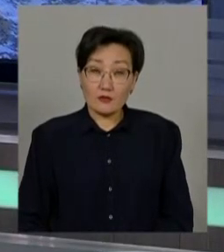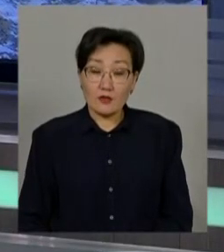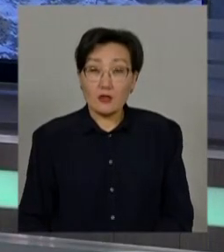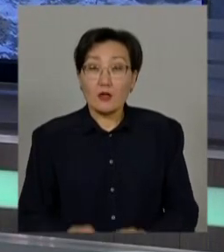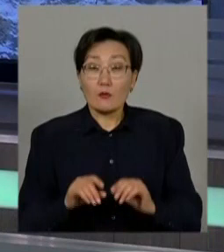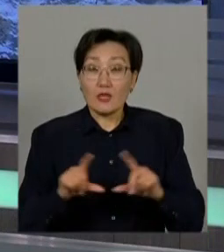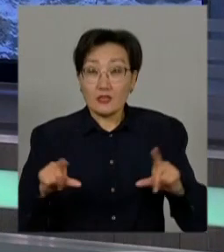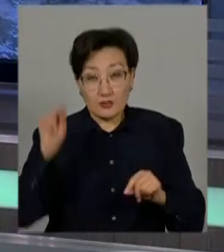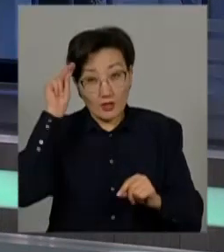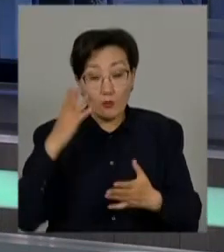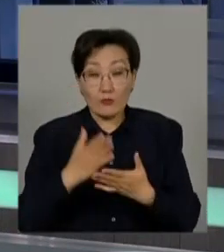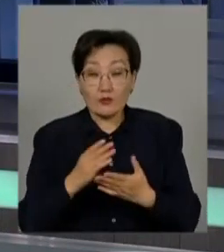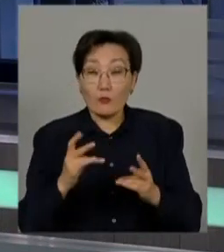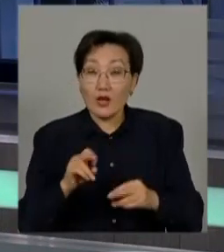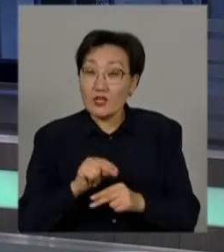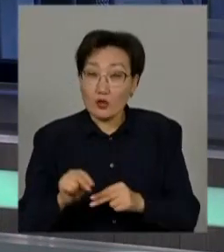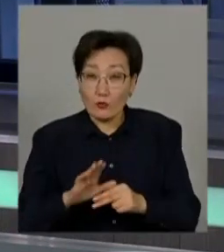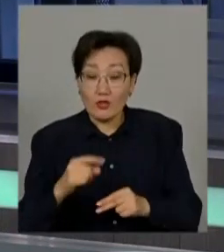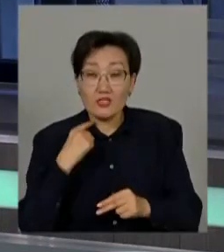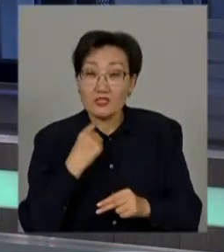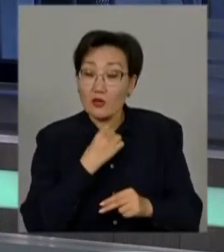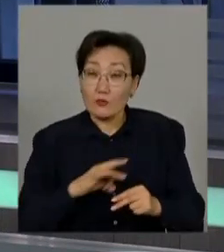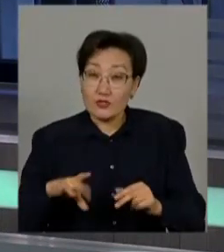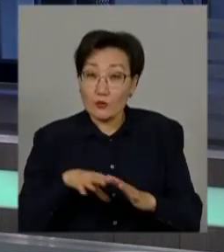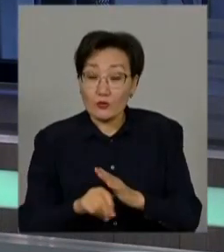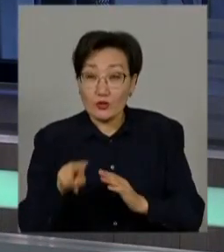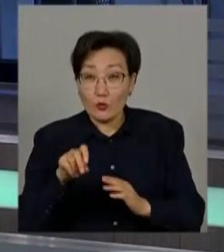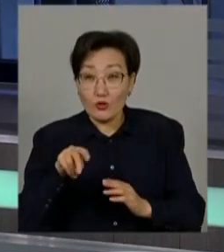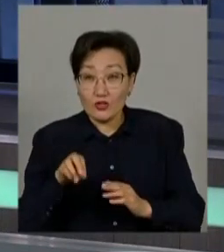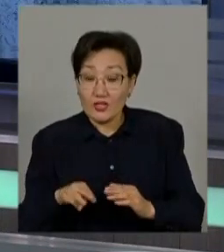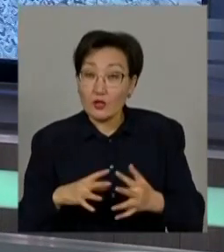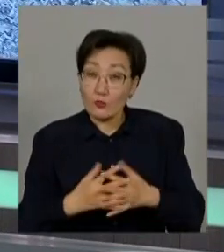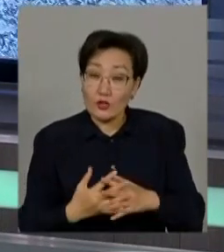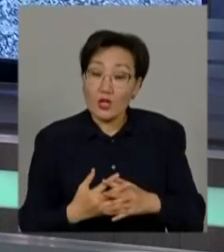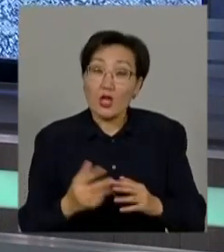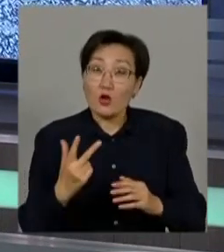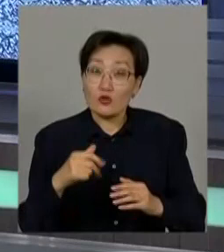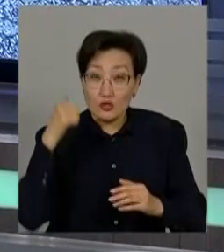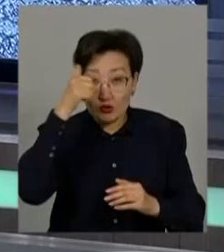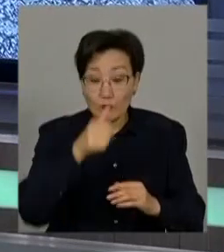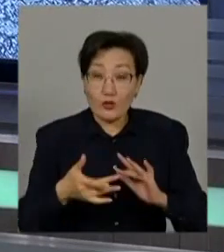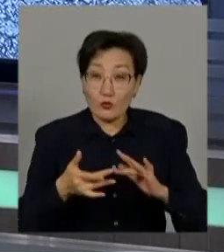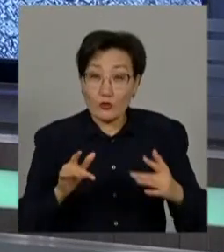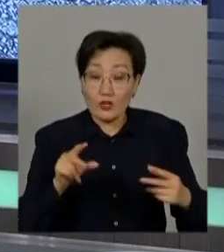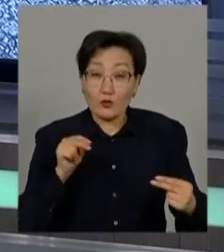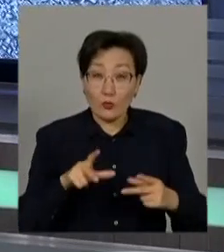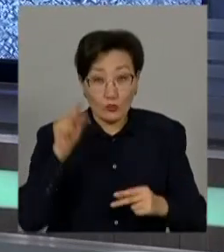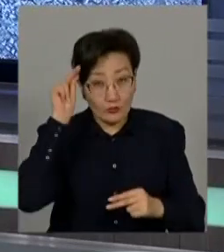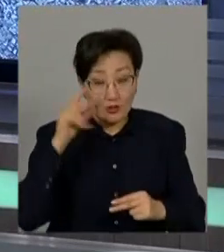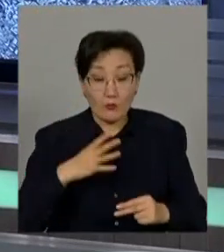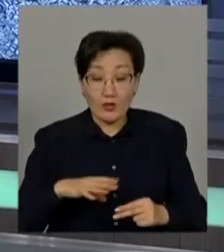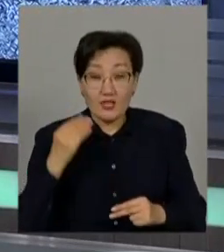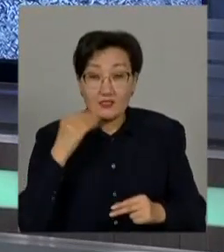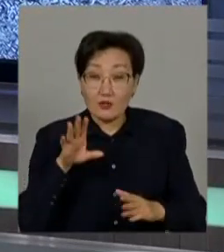Мектеп бар, бірақ сабақ өтпейді. Талғар ауданына қарасты Дәулет ауылында оқушылар 3 жылдан бері онлайн оқуға мәжбүр. Сапасы